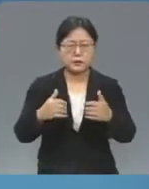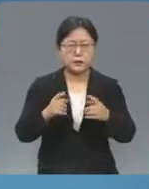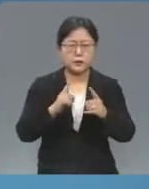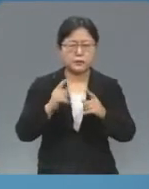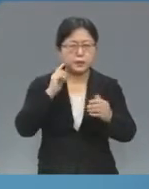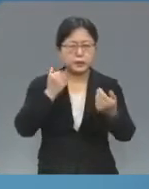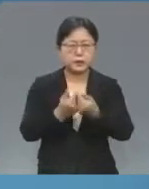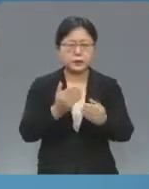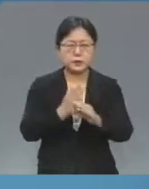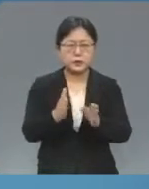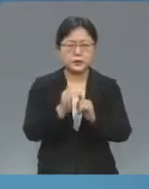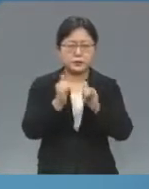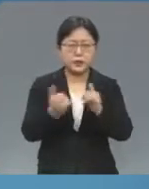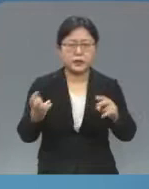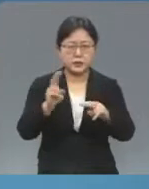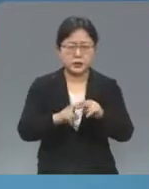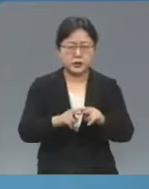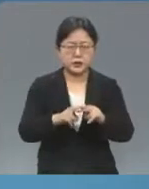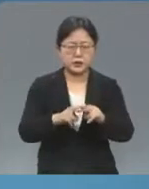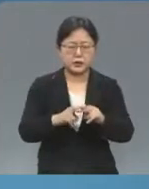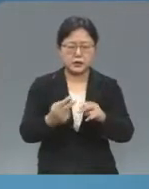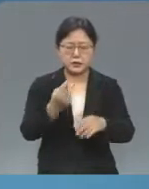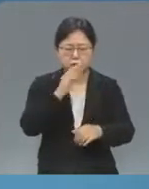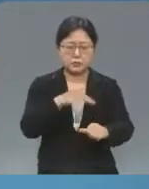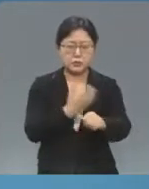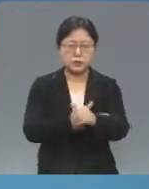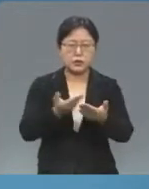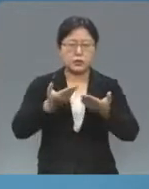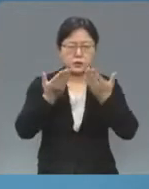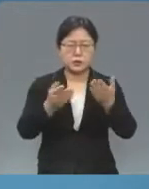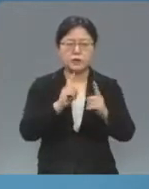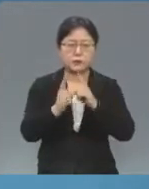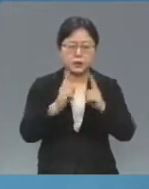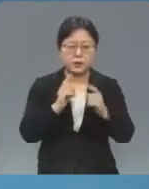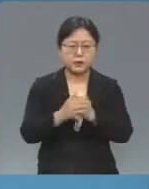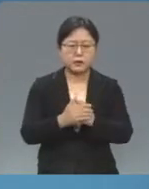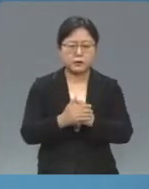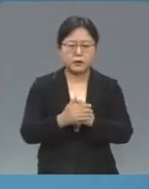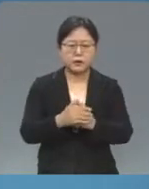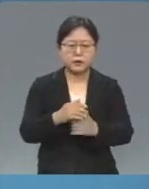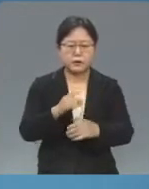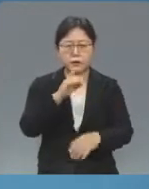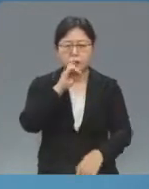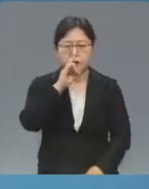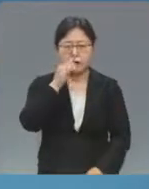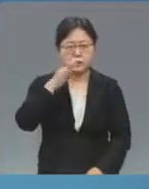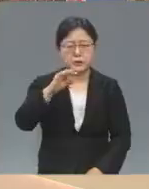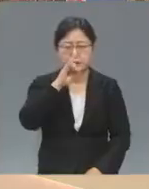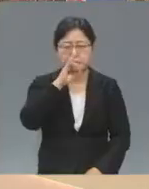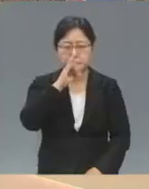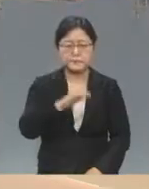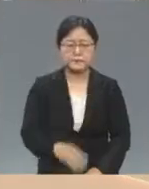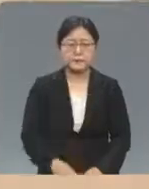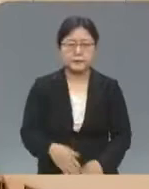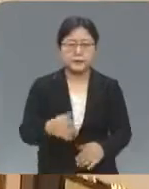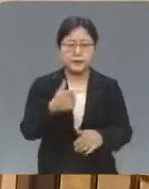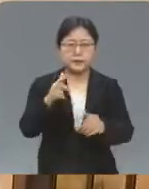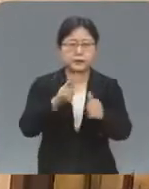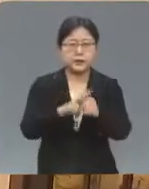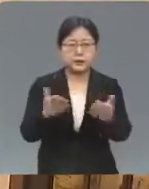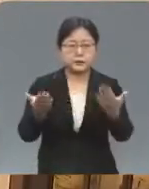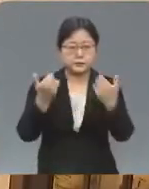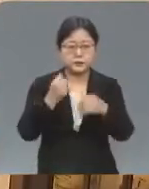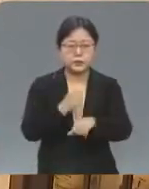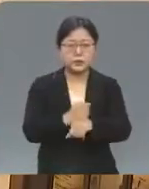시민의 일자리와 생존권을 희생해야 한다는 주장은 절대로 받아들일 수 있고 타 복합 제품을